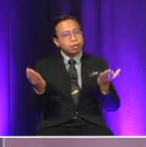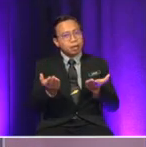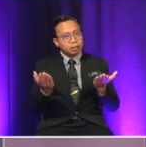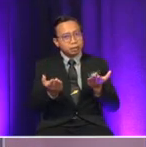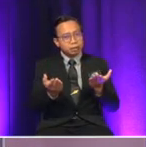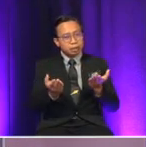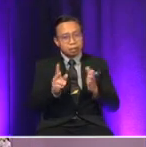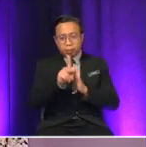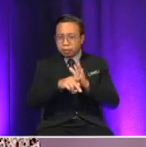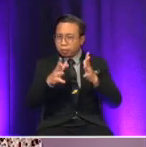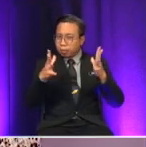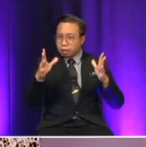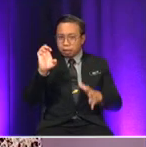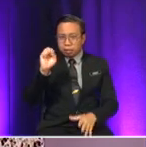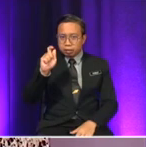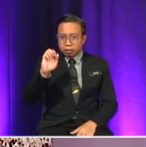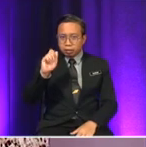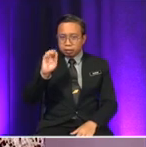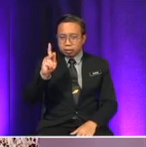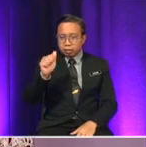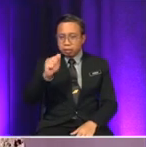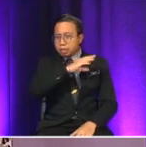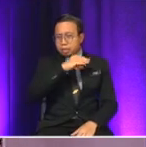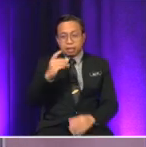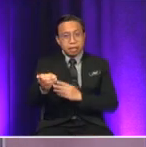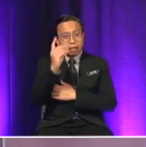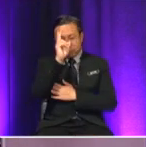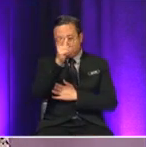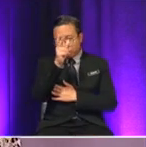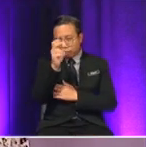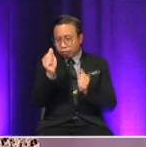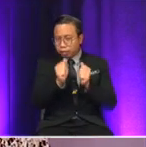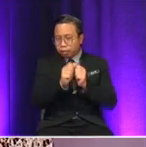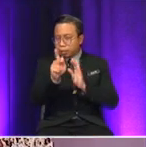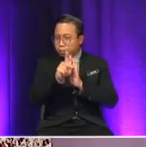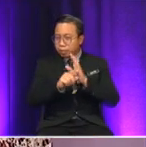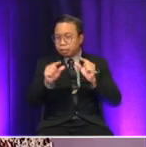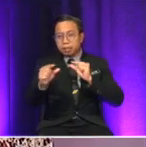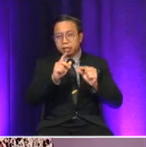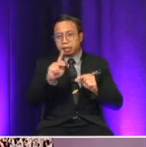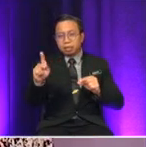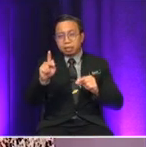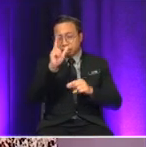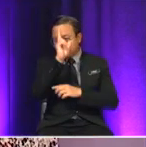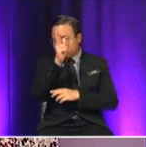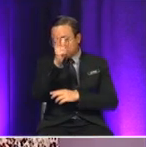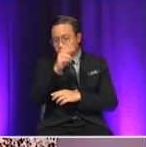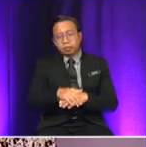perkembangan estetika dan juga daya kreatif kanak-kanak ialah melalui pergerakan kreatif. Dan menurut Muhammad